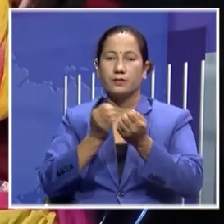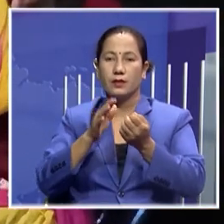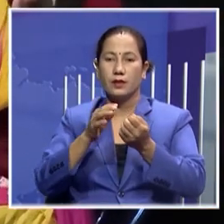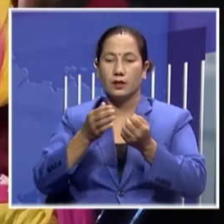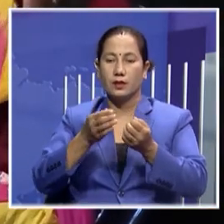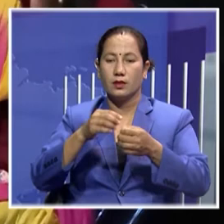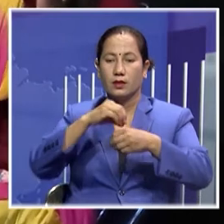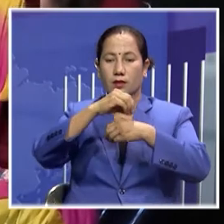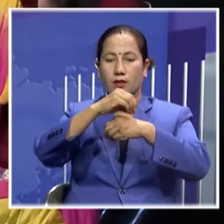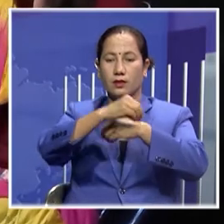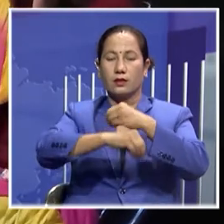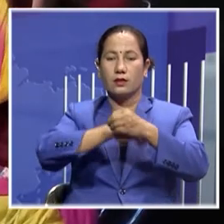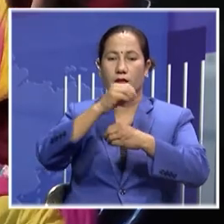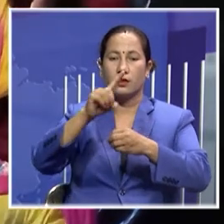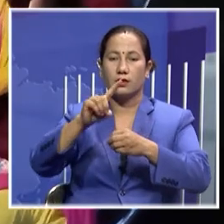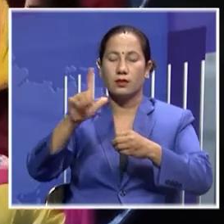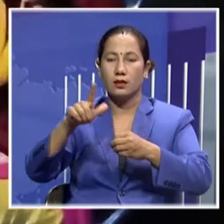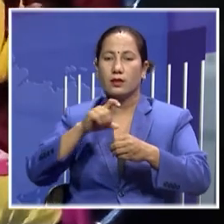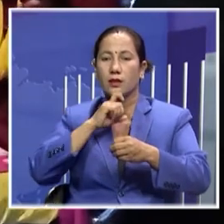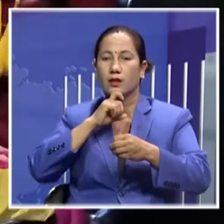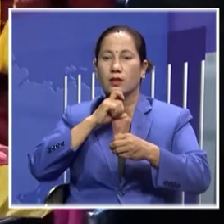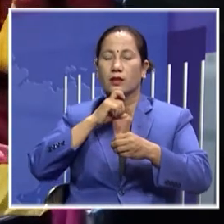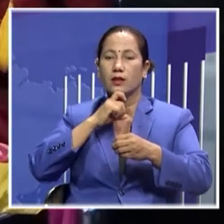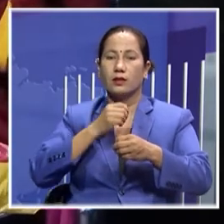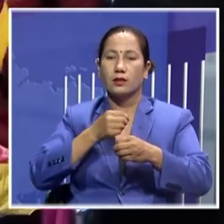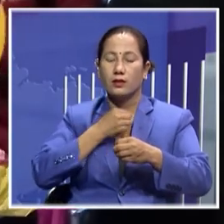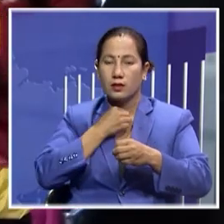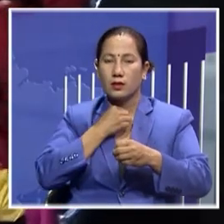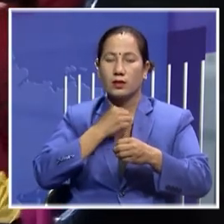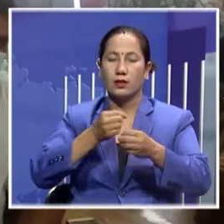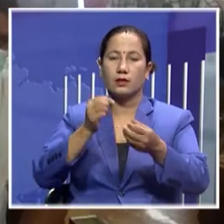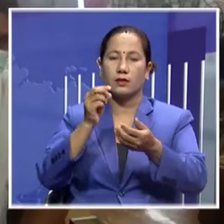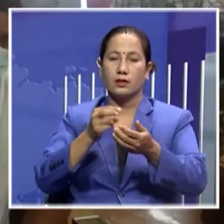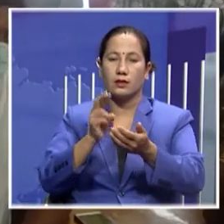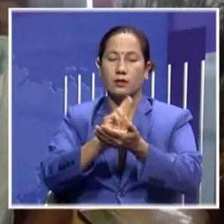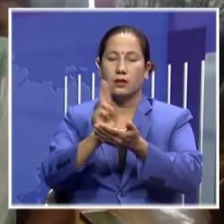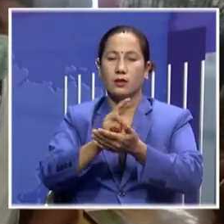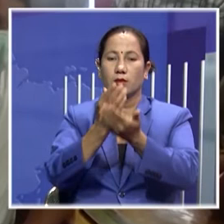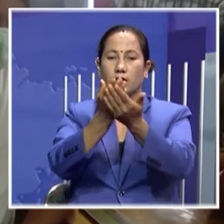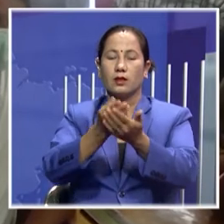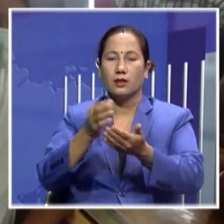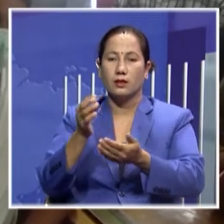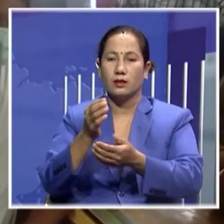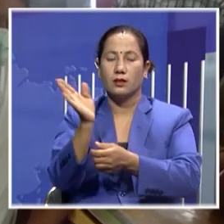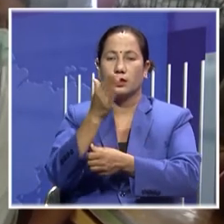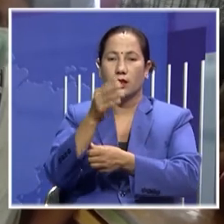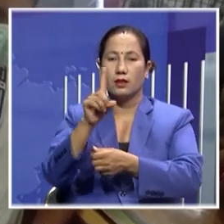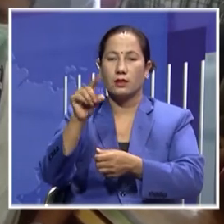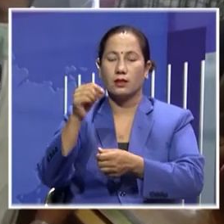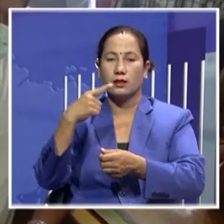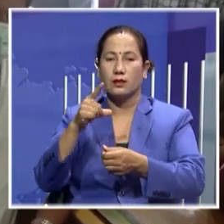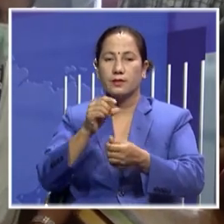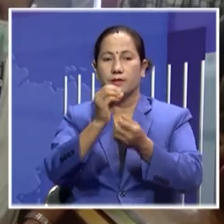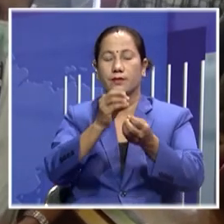गत साउन 17 गते गठित समितिलाई सत्य तथ्य पत्ता लगाई प्रतिवेदन पेश गर्न मन्त्रालयले 10 दिनको कार्यादेश दिएको थियो।